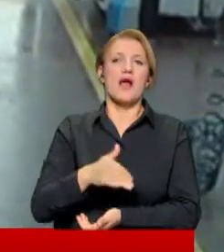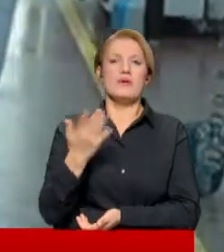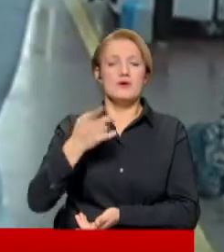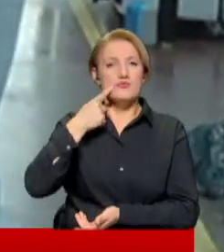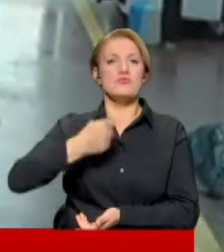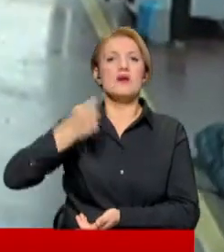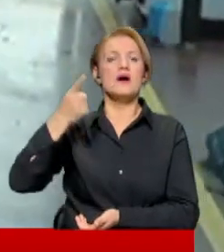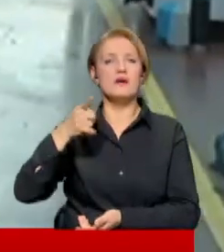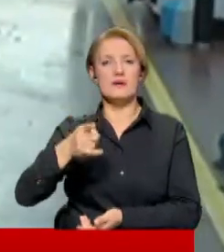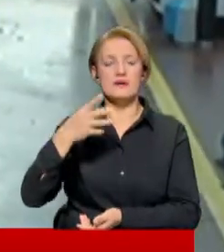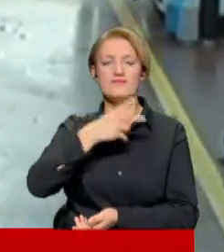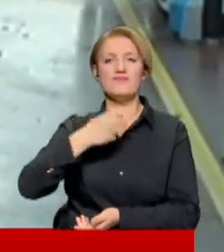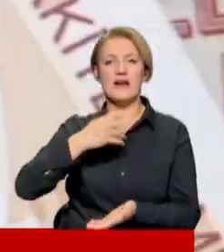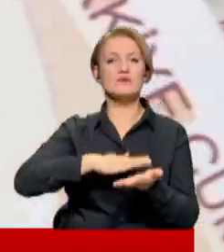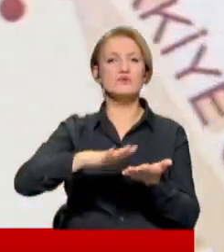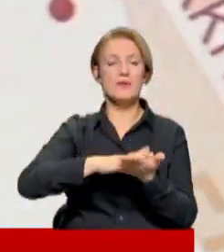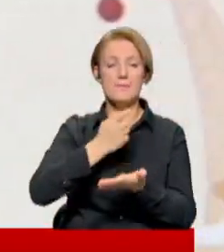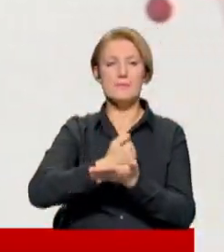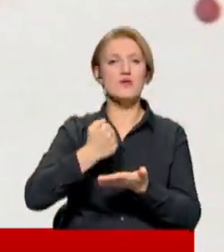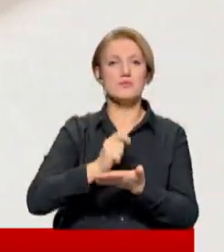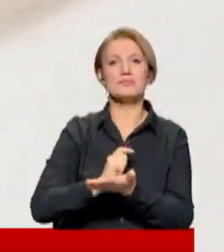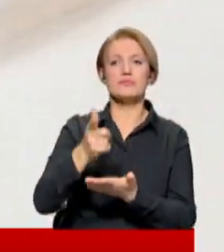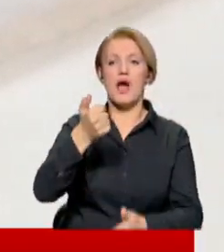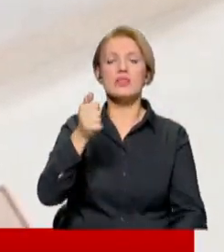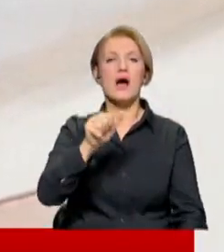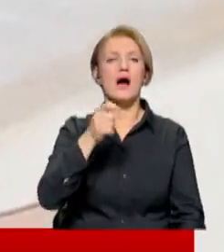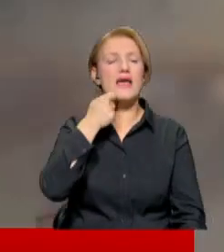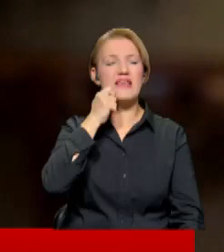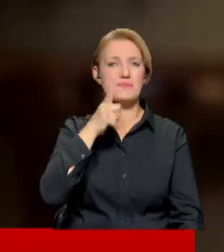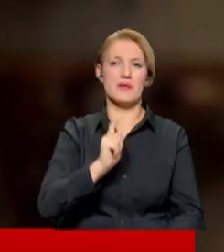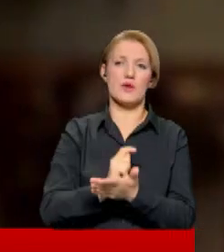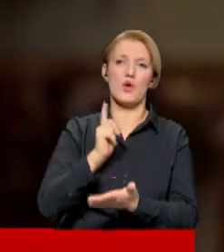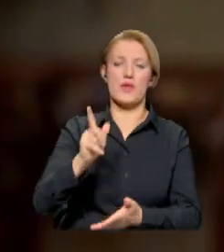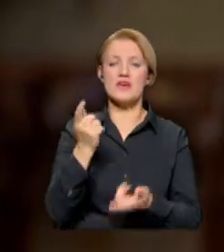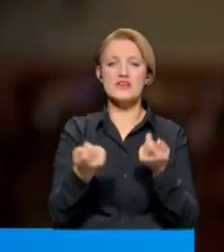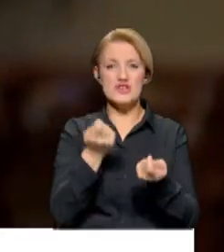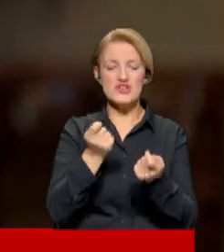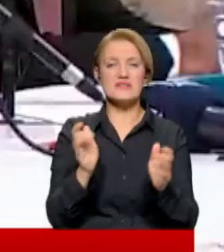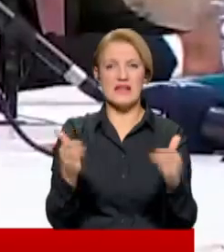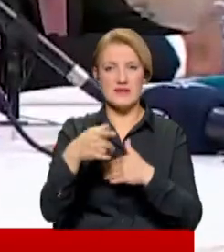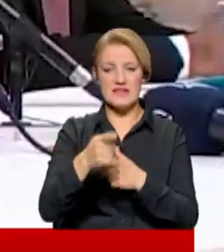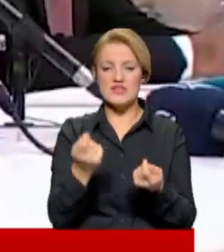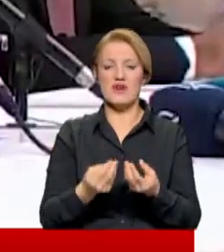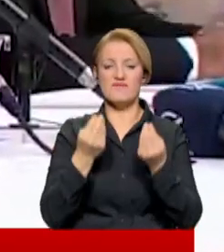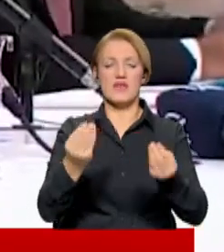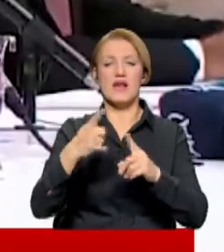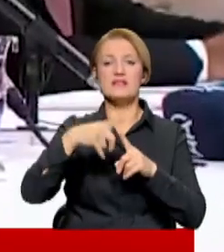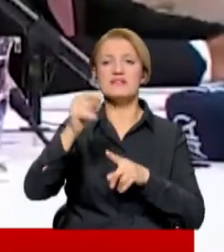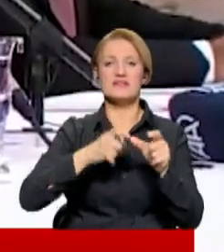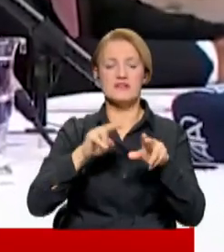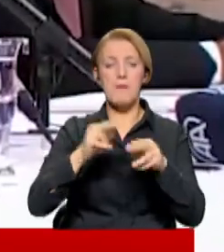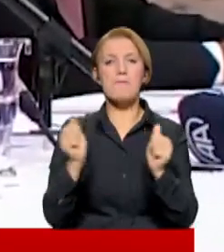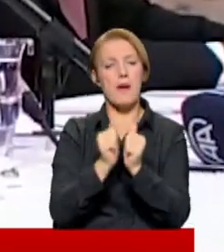vergi dilimlerini güncelleyin mektubunu 6 Ekim'de gönderdi sendikalar işçi Sendikası Türk iş ve Şölen Sendikası tisk birlikte